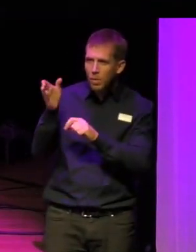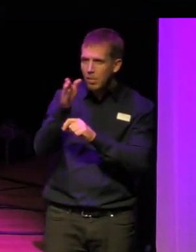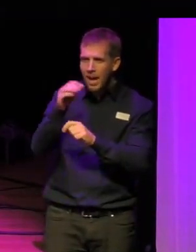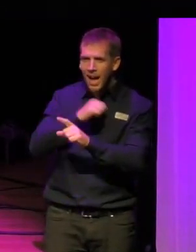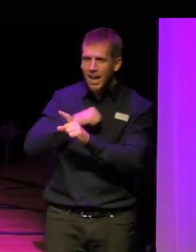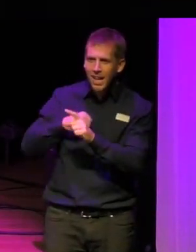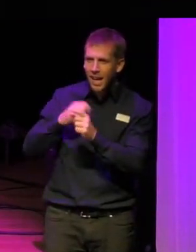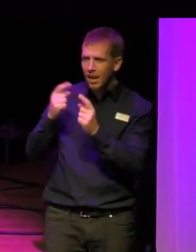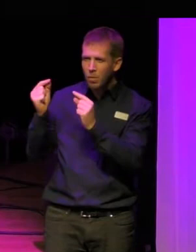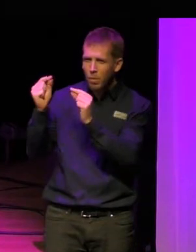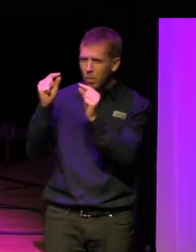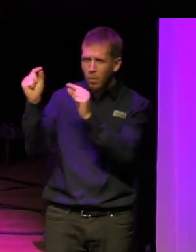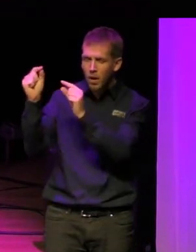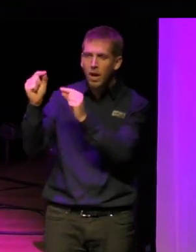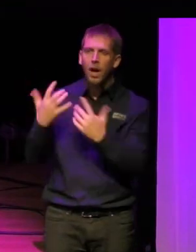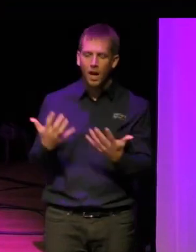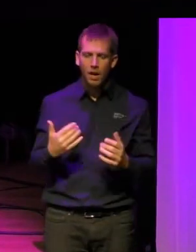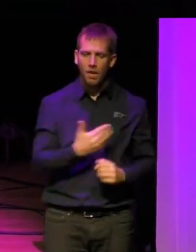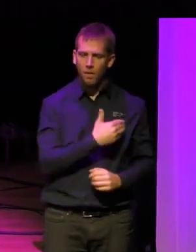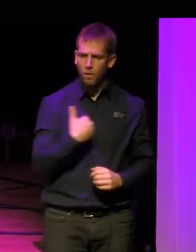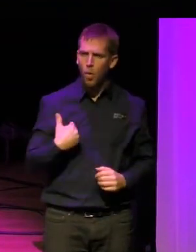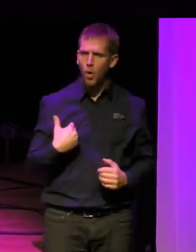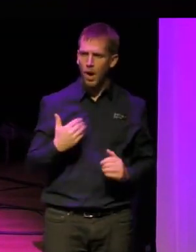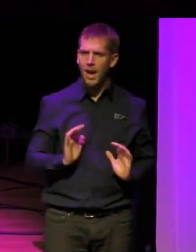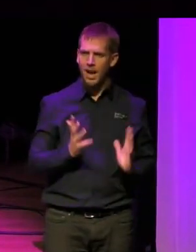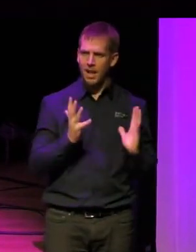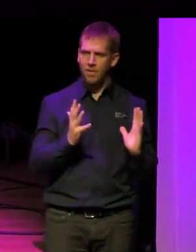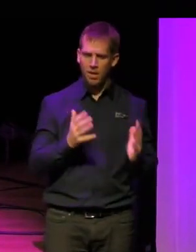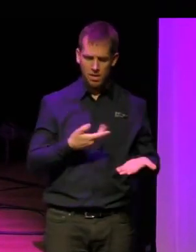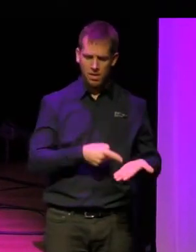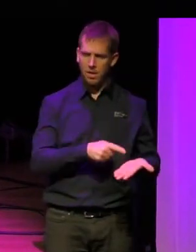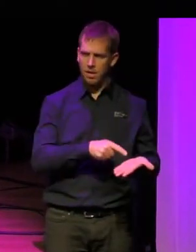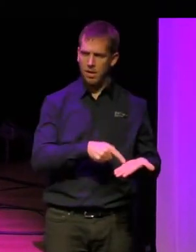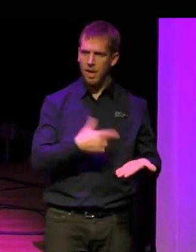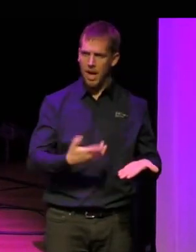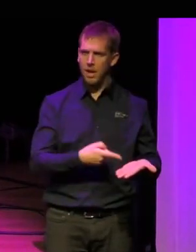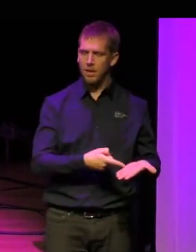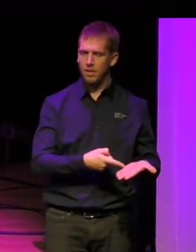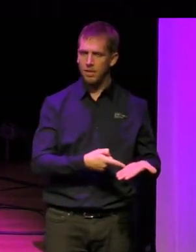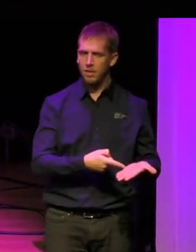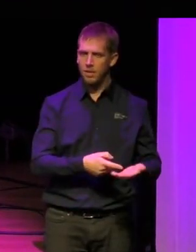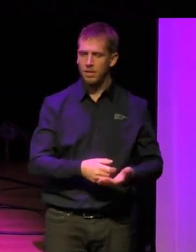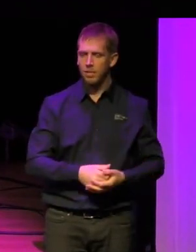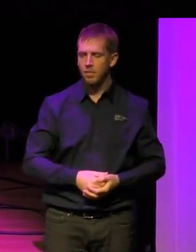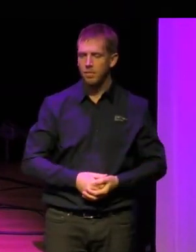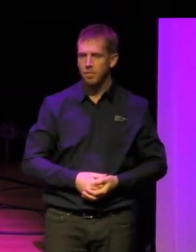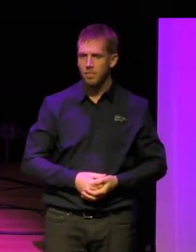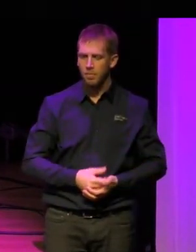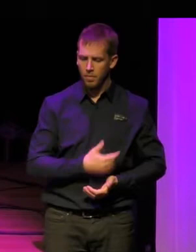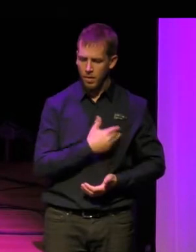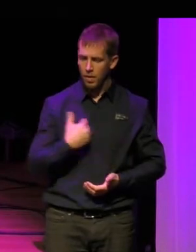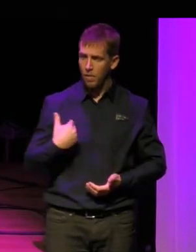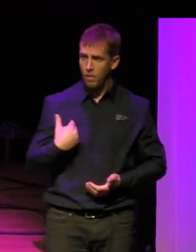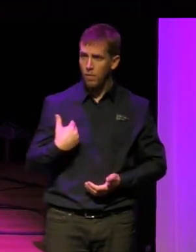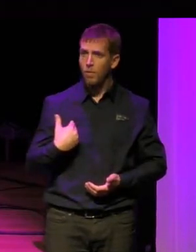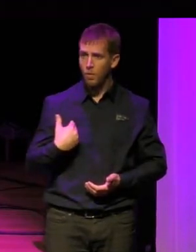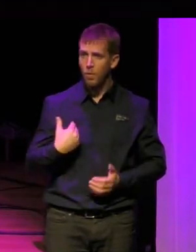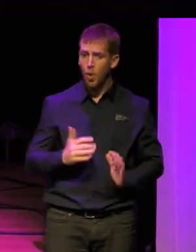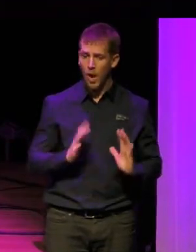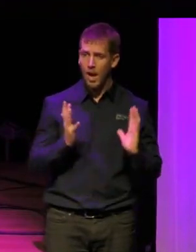regeringen. Det är ju våra liv som hamnar på borden. Det handlar om våra